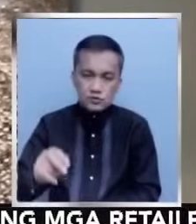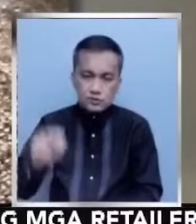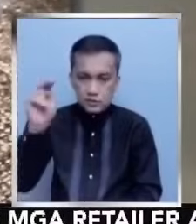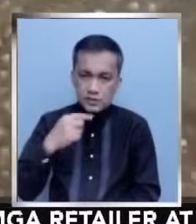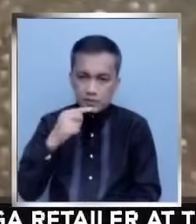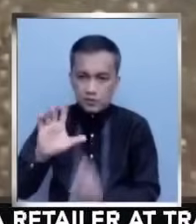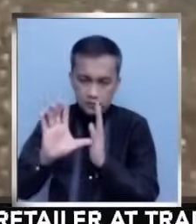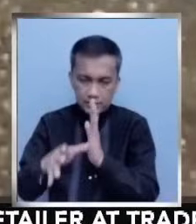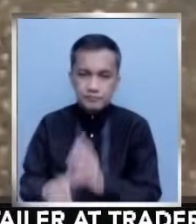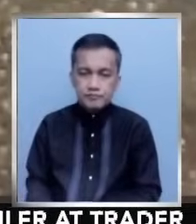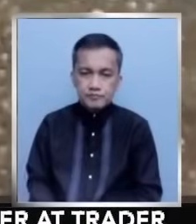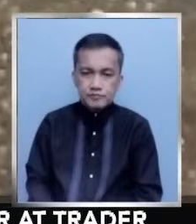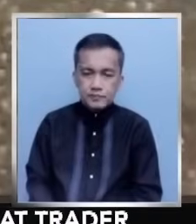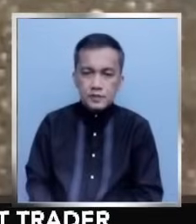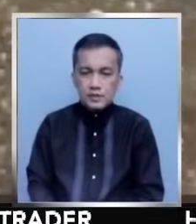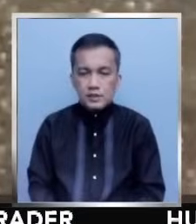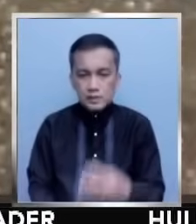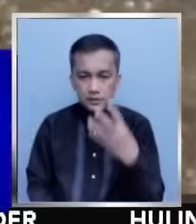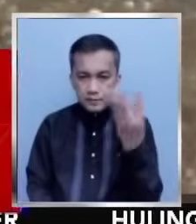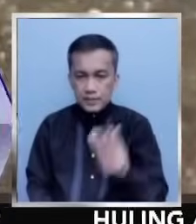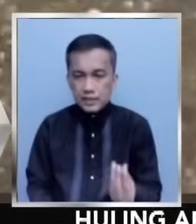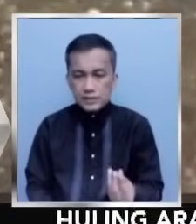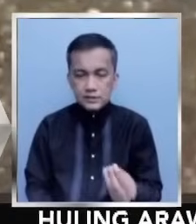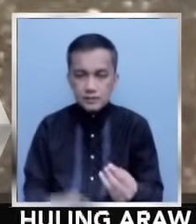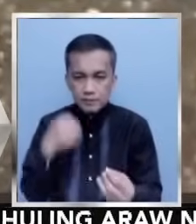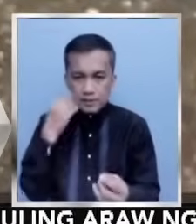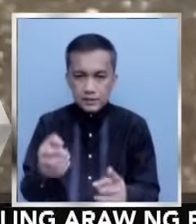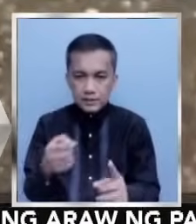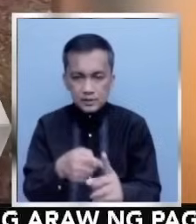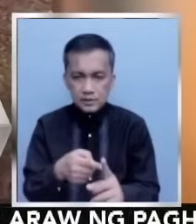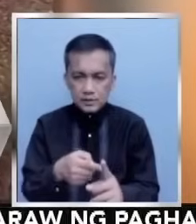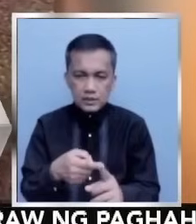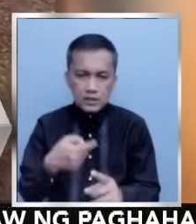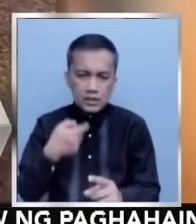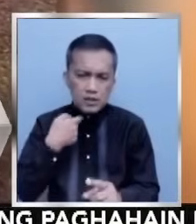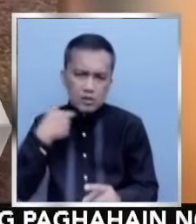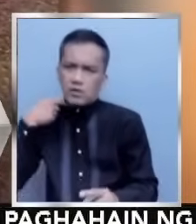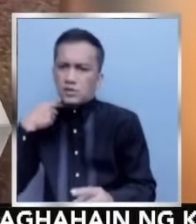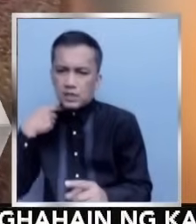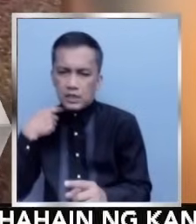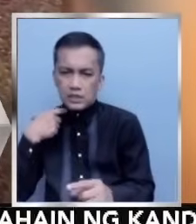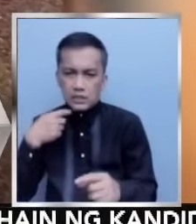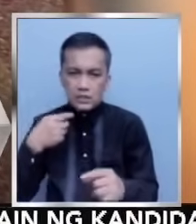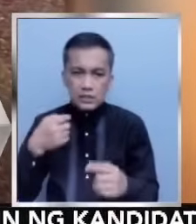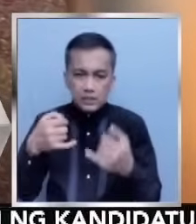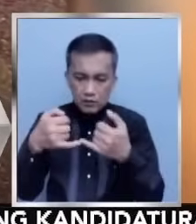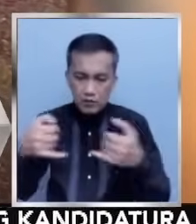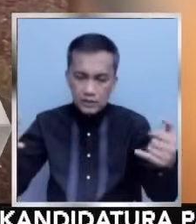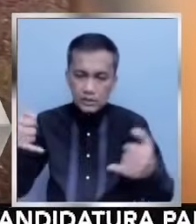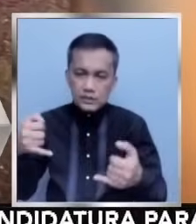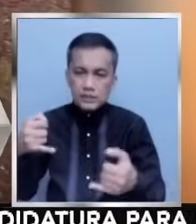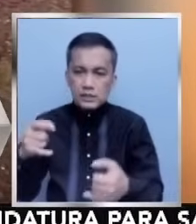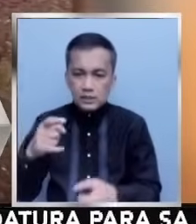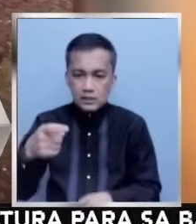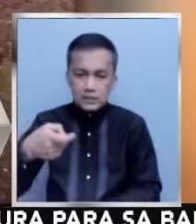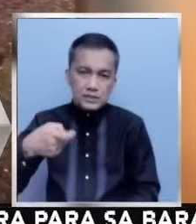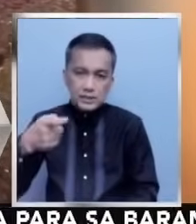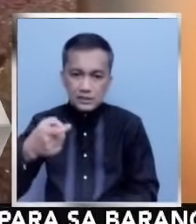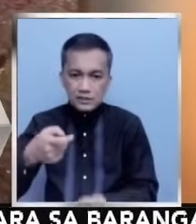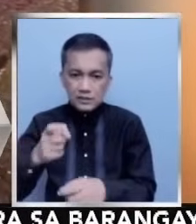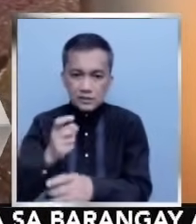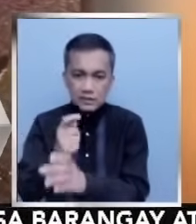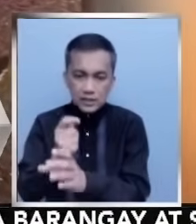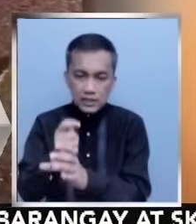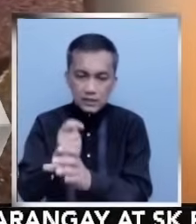Rider sa Batangas, patay matapos sumabit ang leeg sa kable ng tow truck. Ayon sa pulisya, hinahatak ng tow truck ang isang